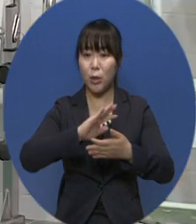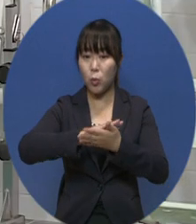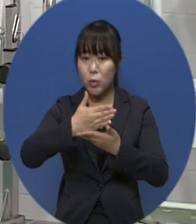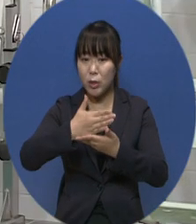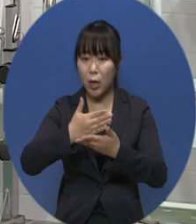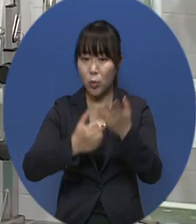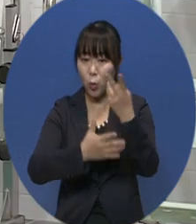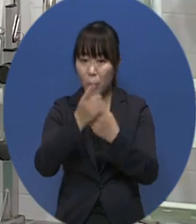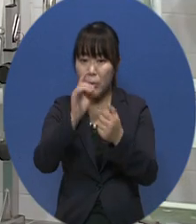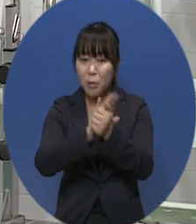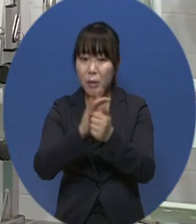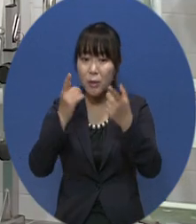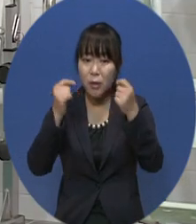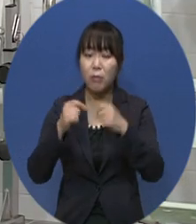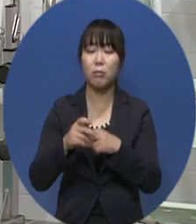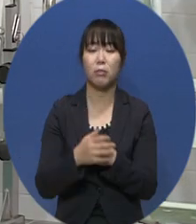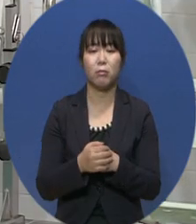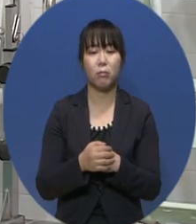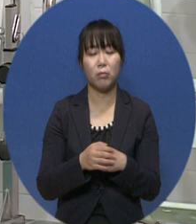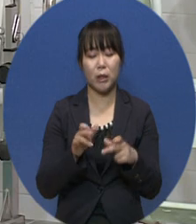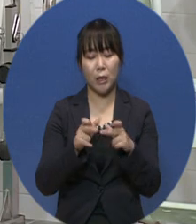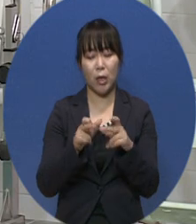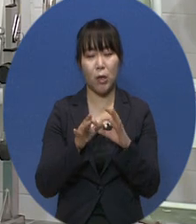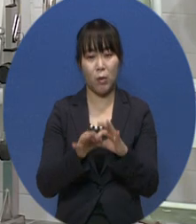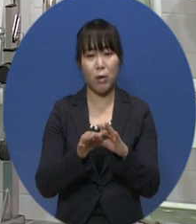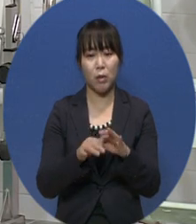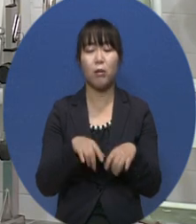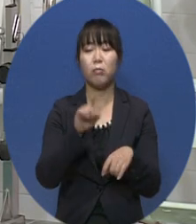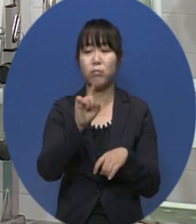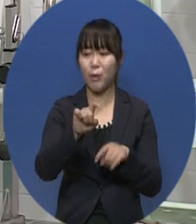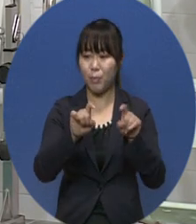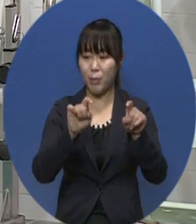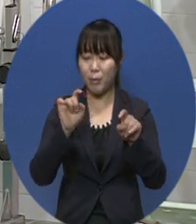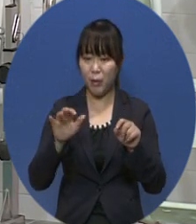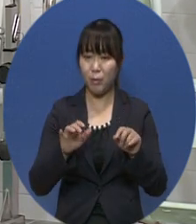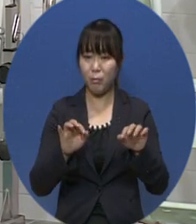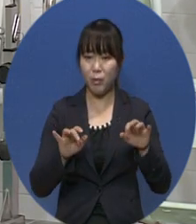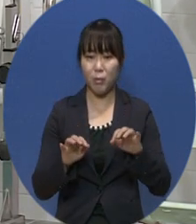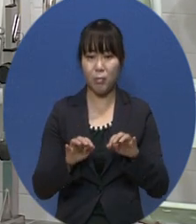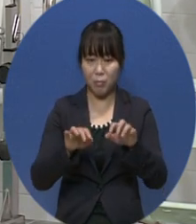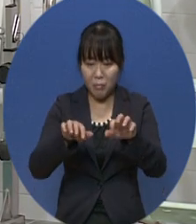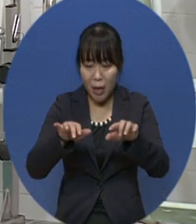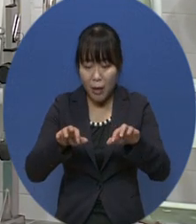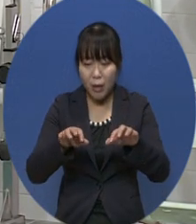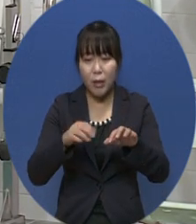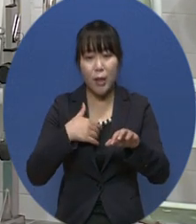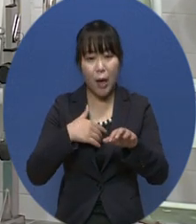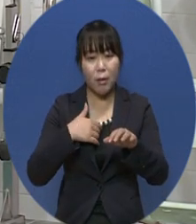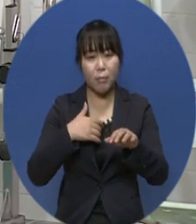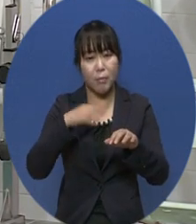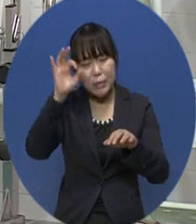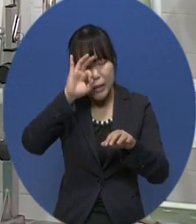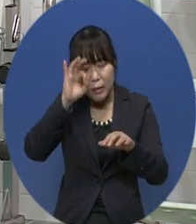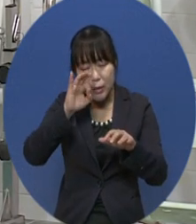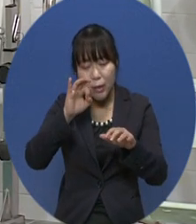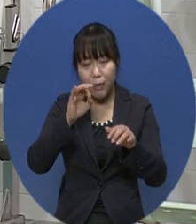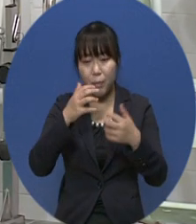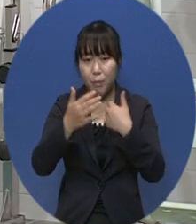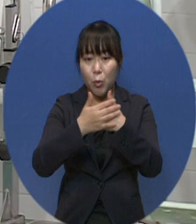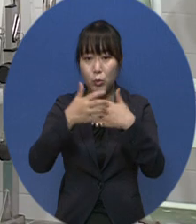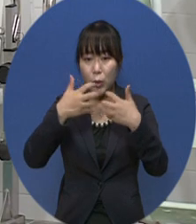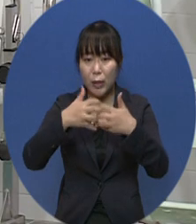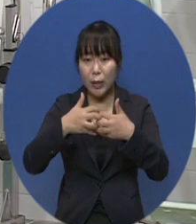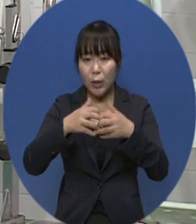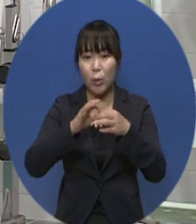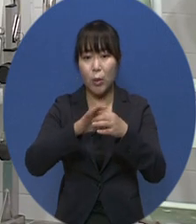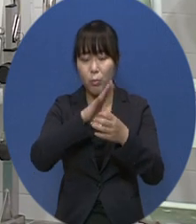그것처럼 여기 장애 그 관련된 것만 딱 누면 네. 내가 찾아야 될 그 보조기기 관련된 것들이 한눈에 다 보일 수 있도록.